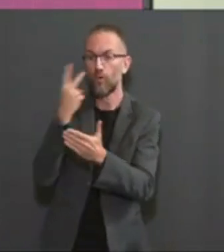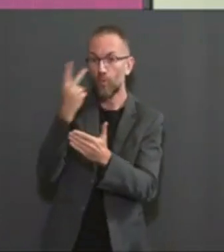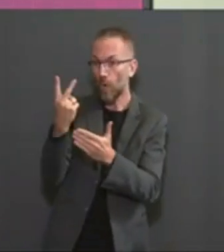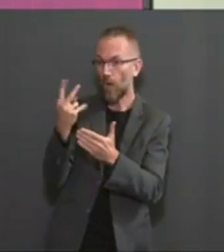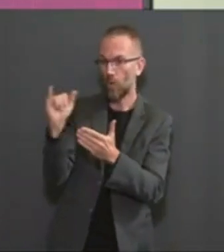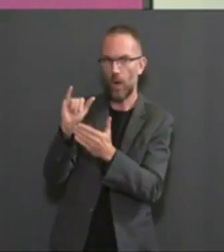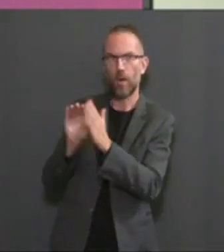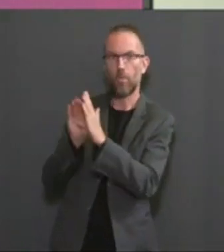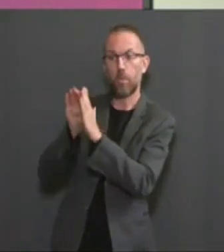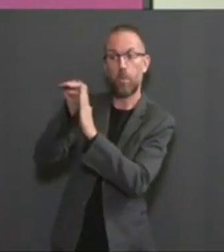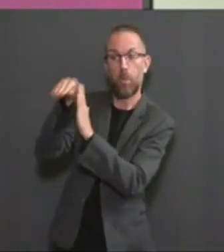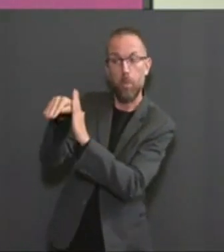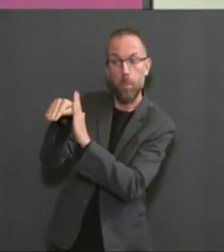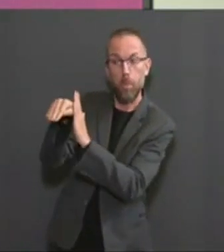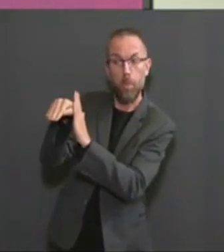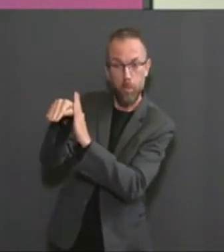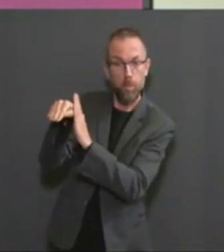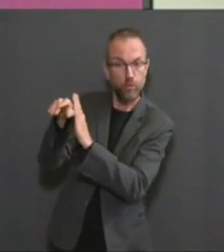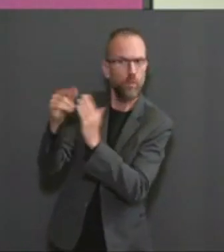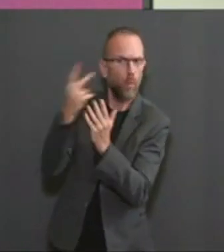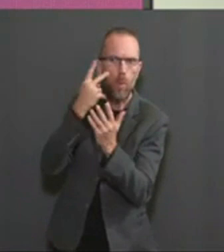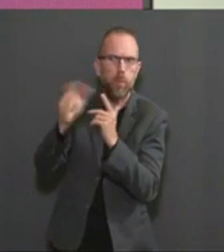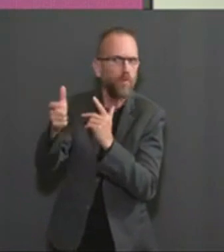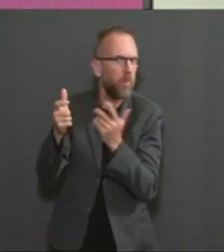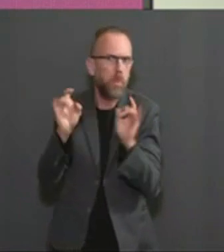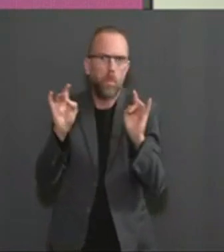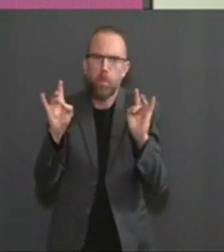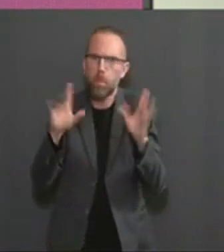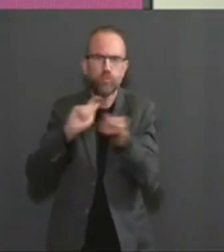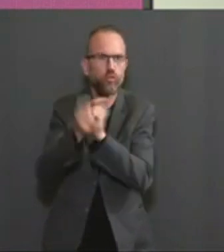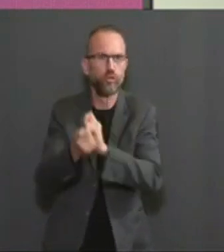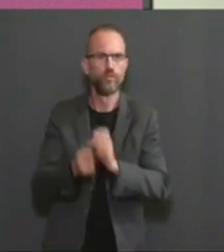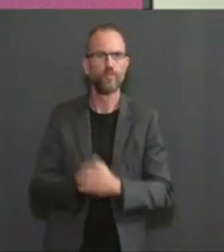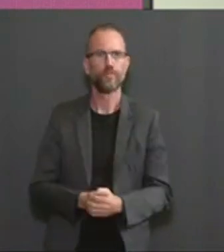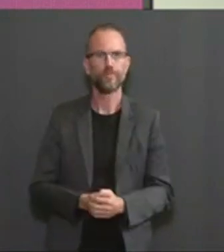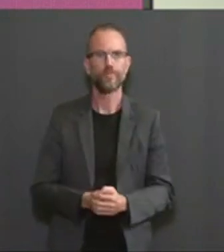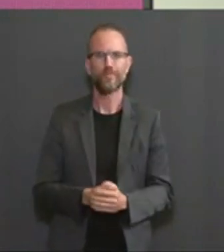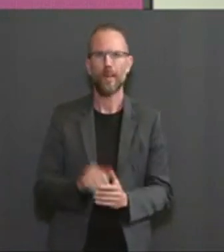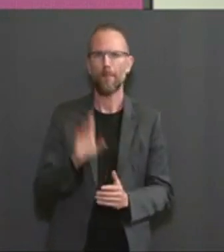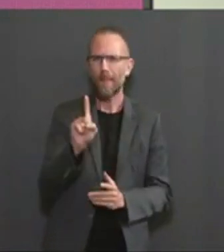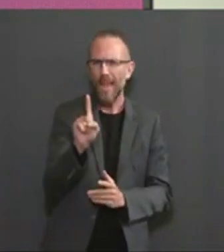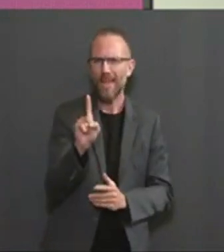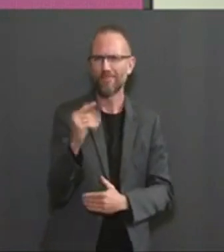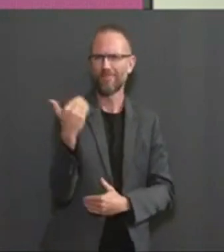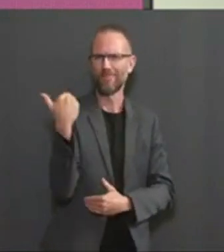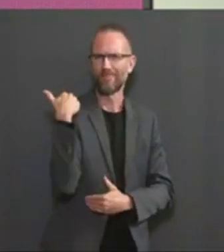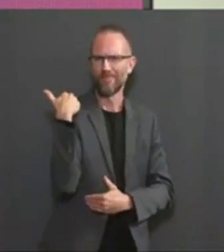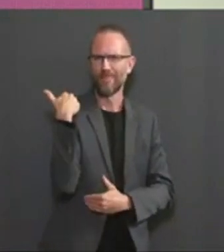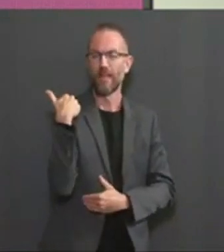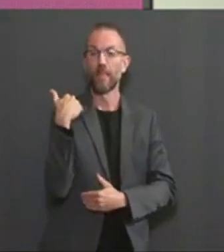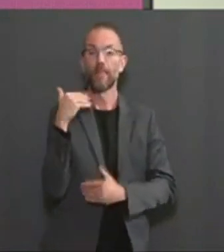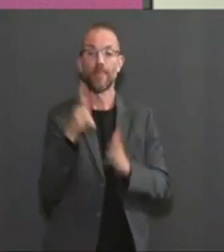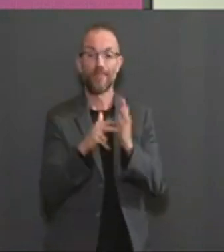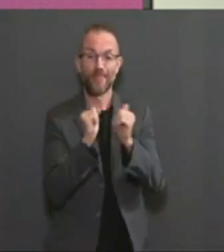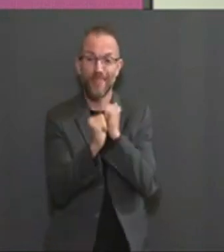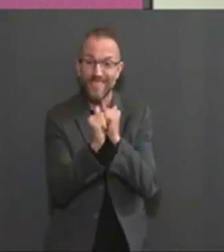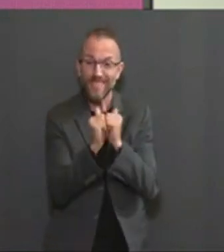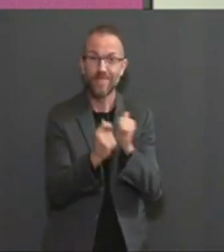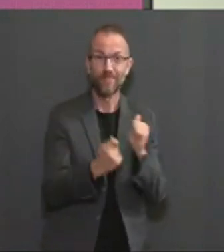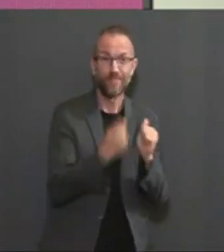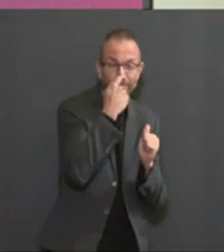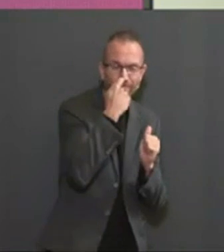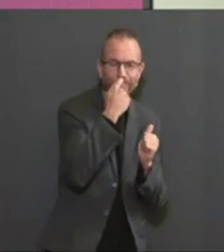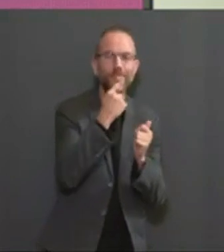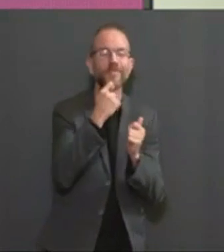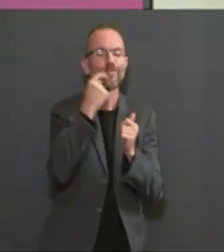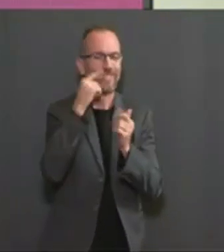En revanche, l'adaptation du testing qui est de nouveau possible pour des patients asymptomatiques à haut risque